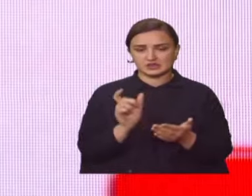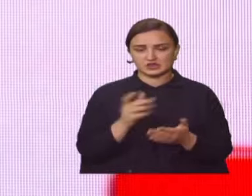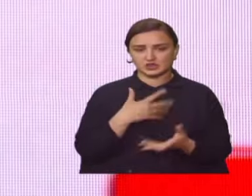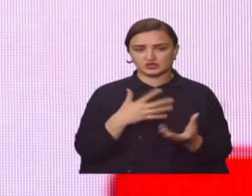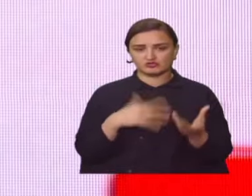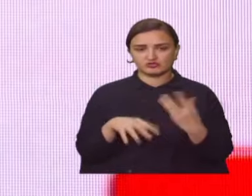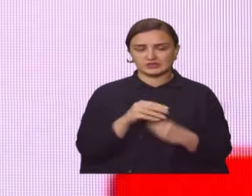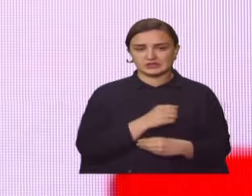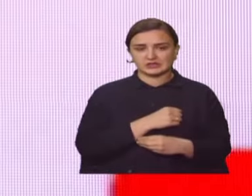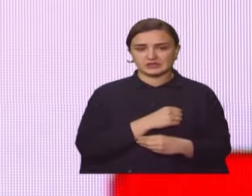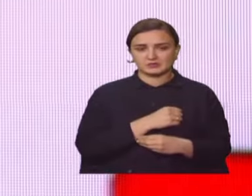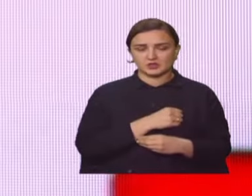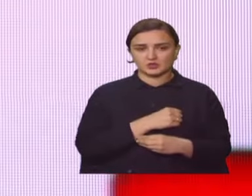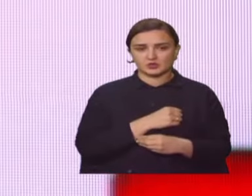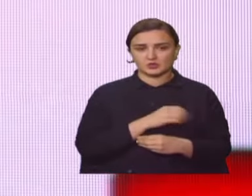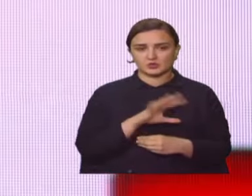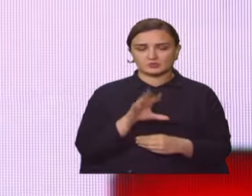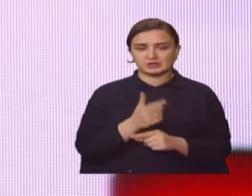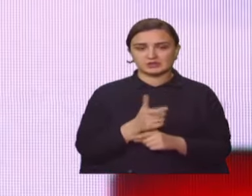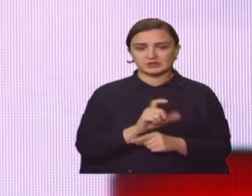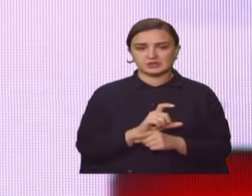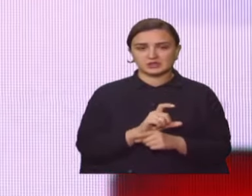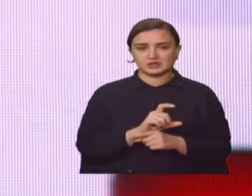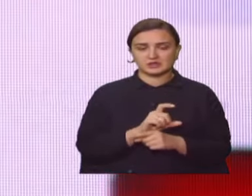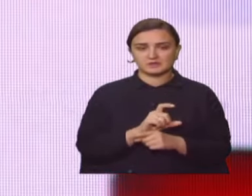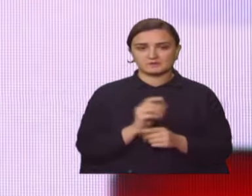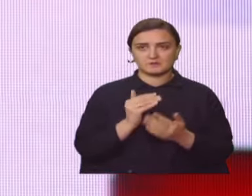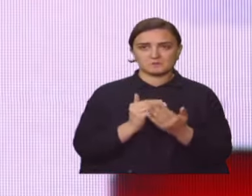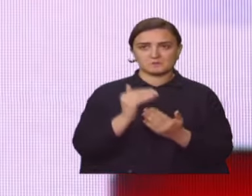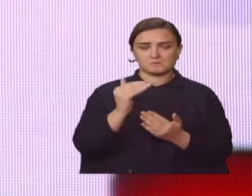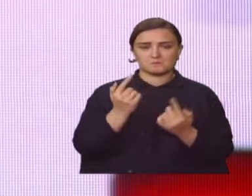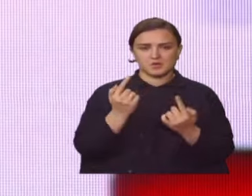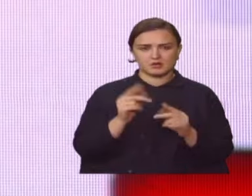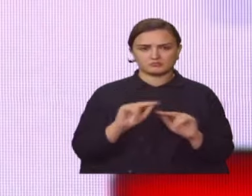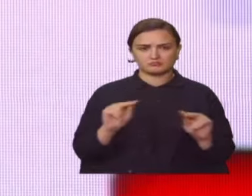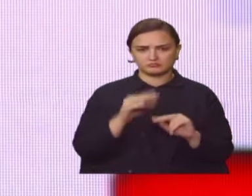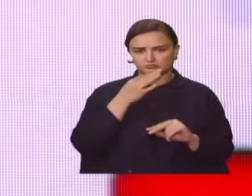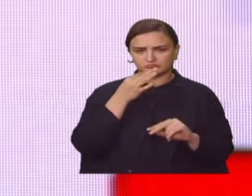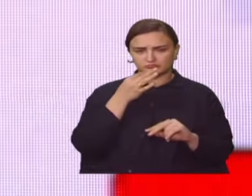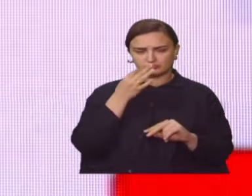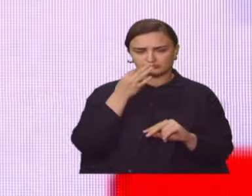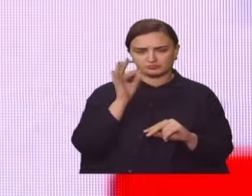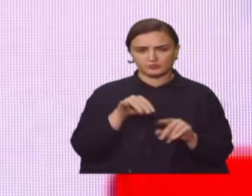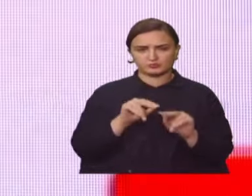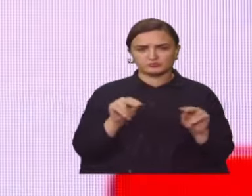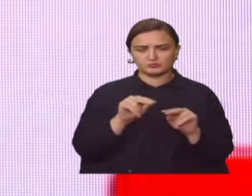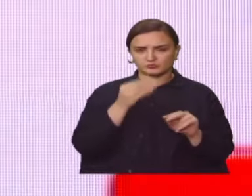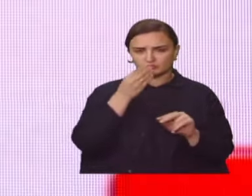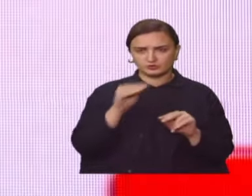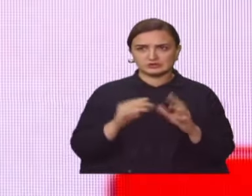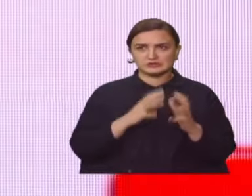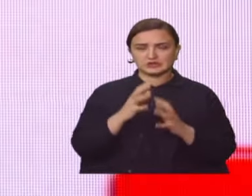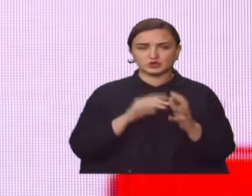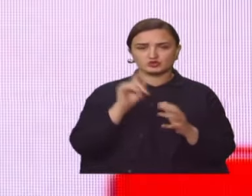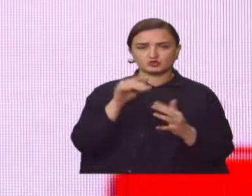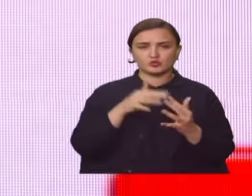ჩვენი სამხედროები გადიან ძალიან მაღალი რანგის წვრთნებს და არაერთ საერთაშორისო